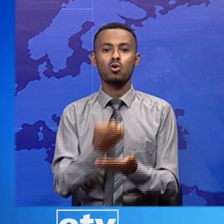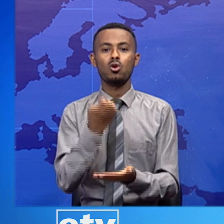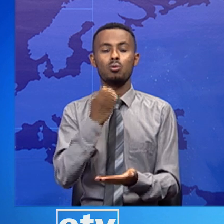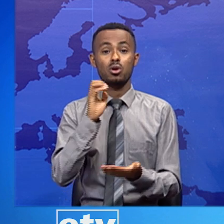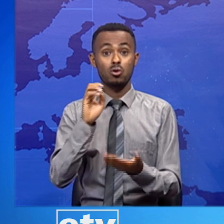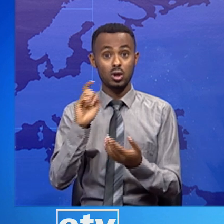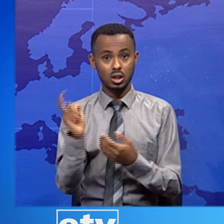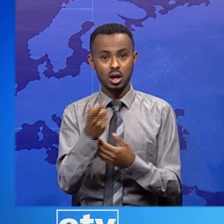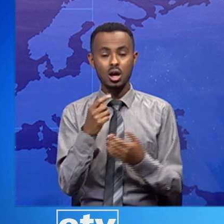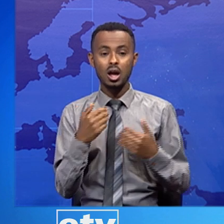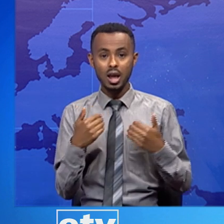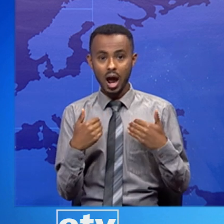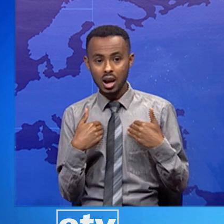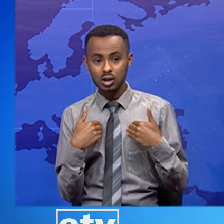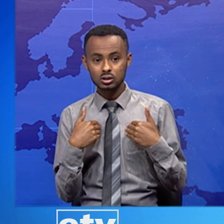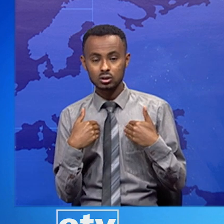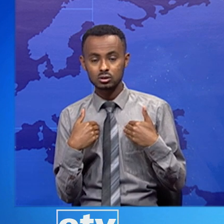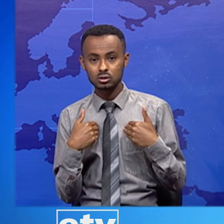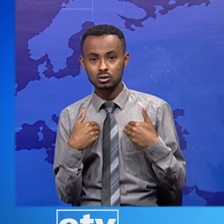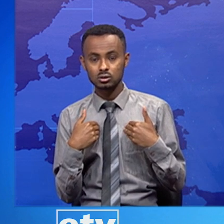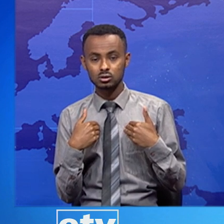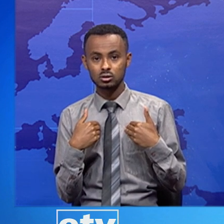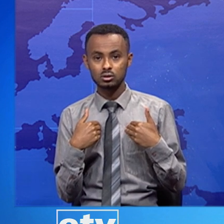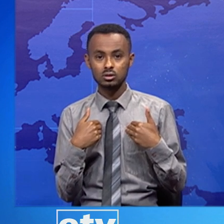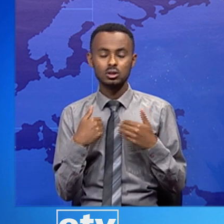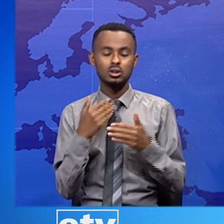ስለዚህ በኢኮኖሚ ሁኔታ ያላቸውን